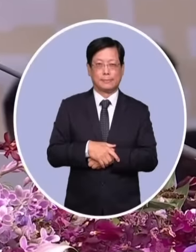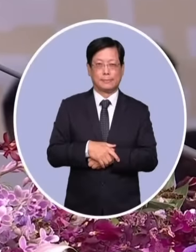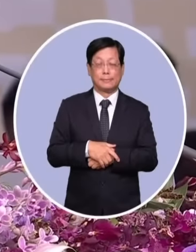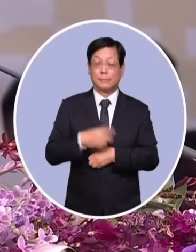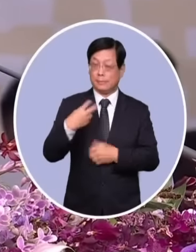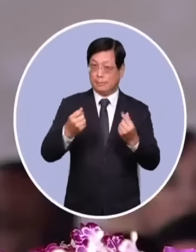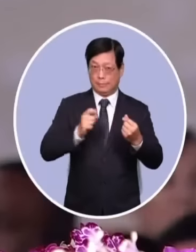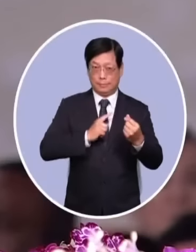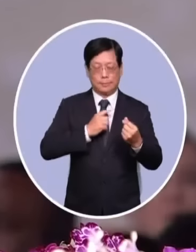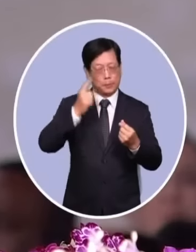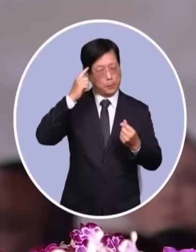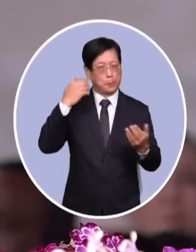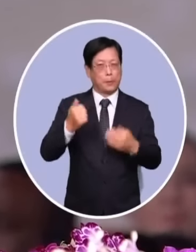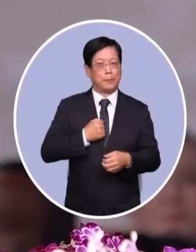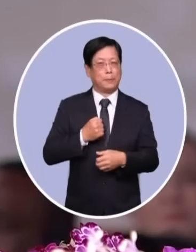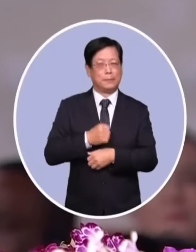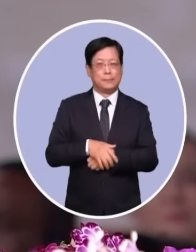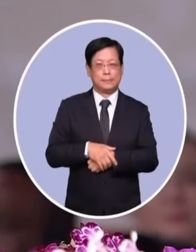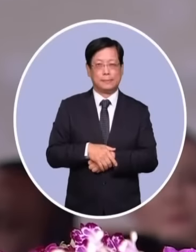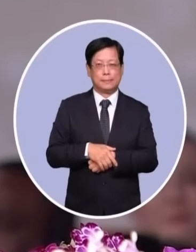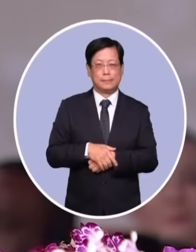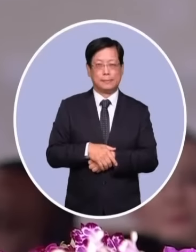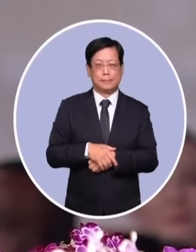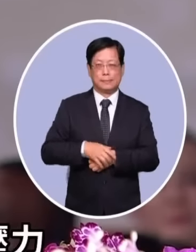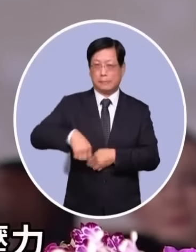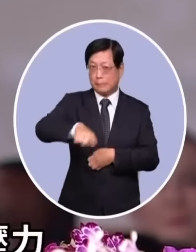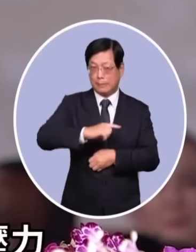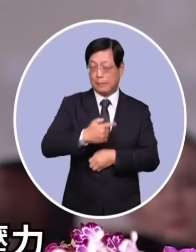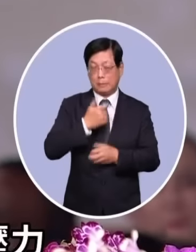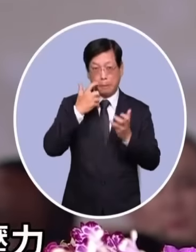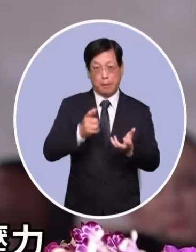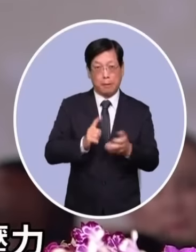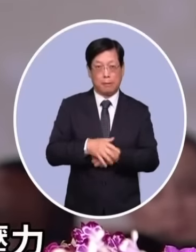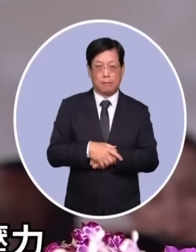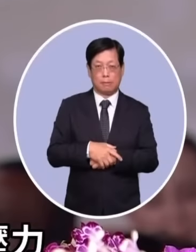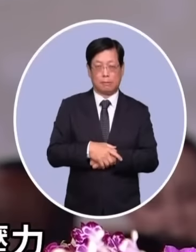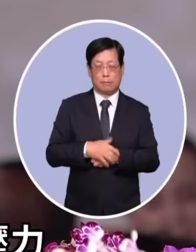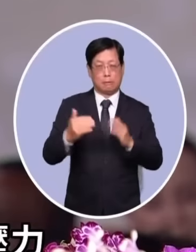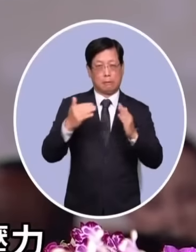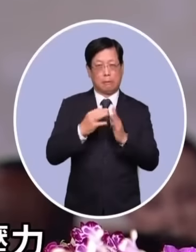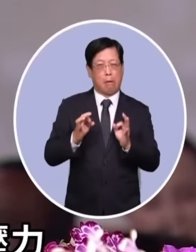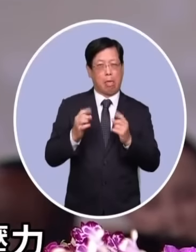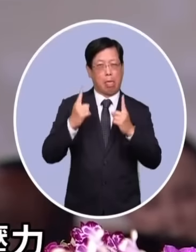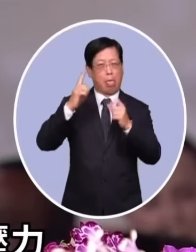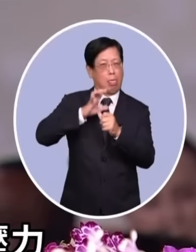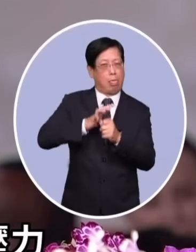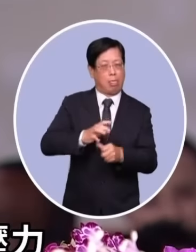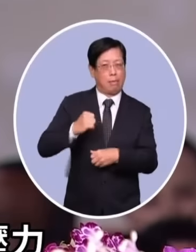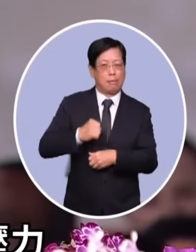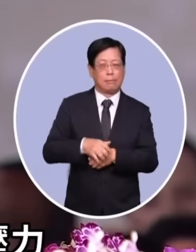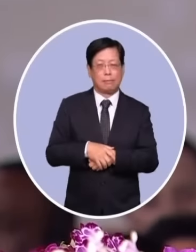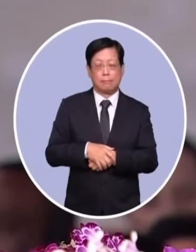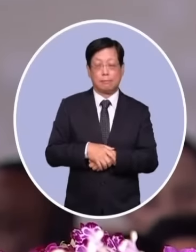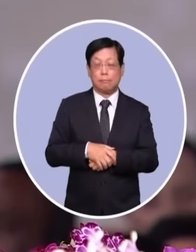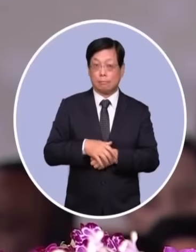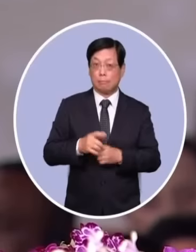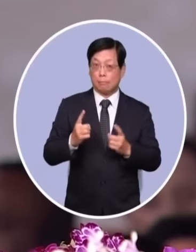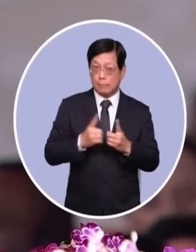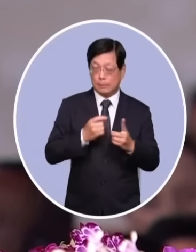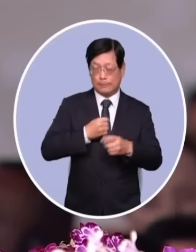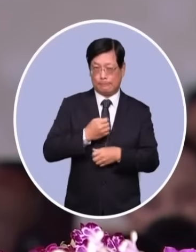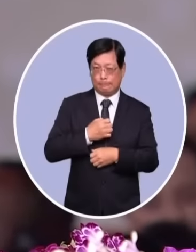我也深深知道，大家最在乎的是高房价的生活压力，最深恶